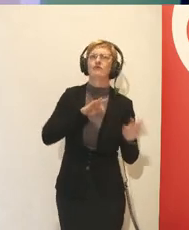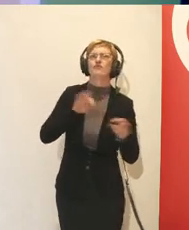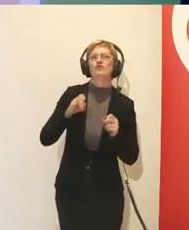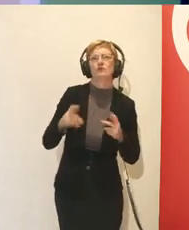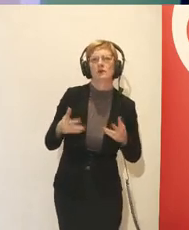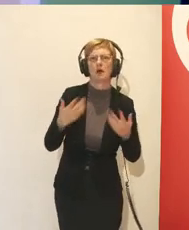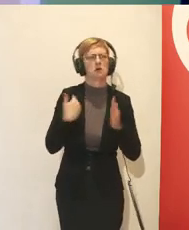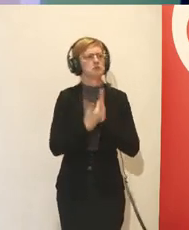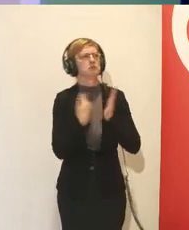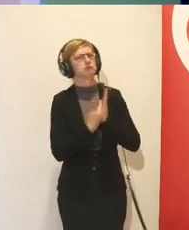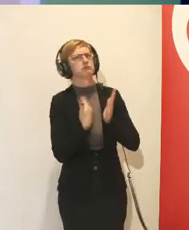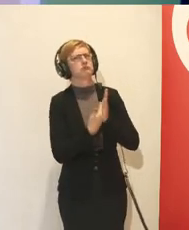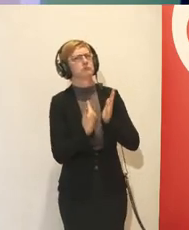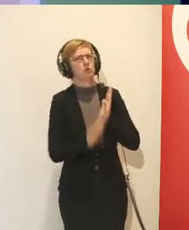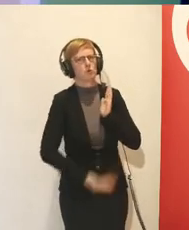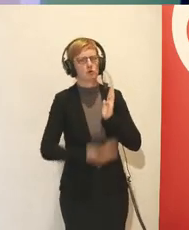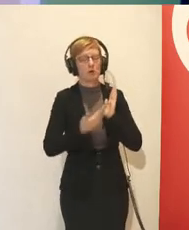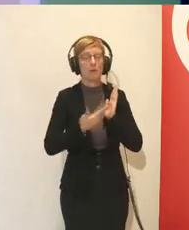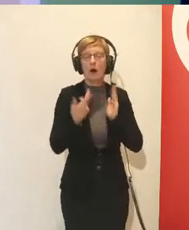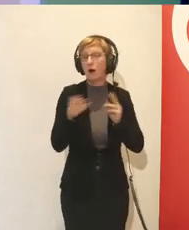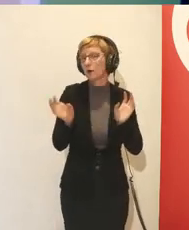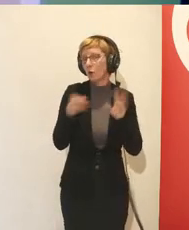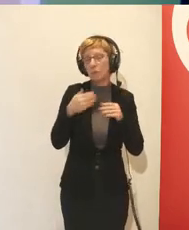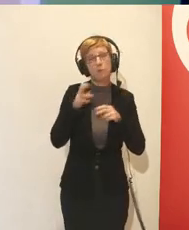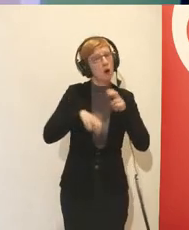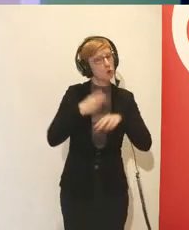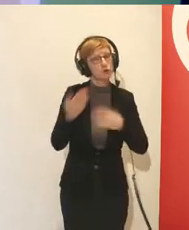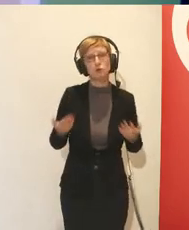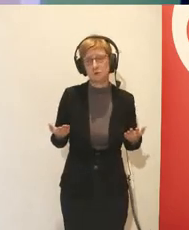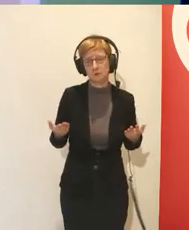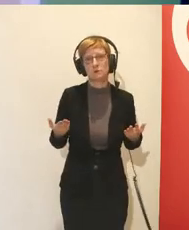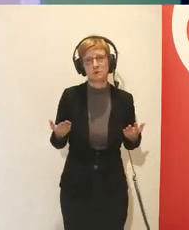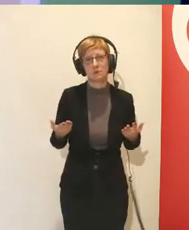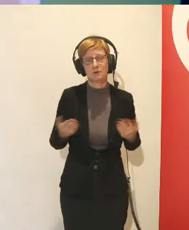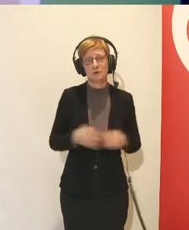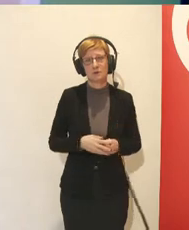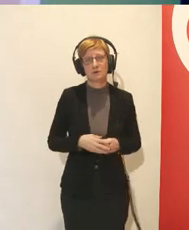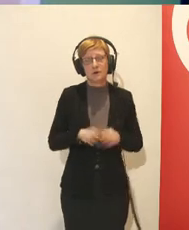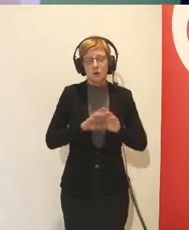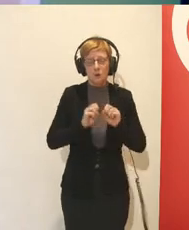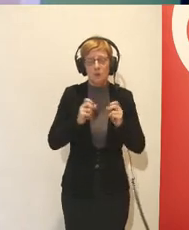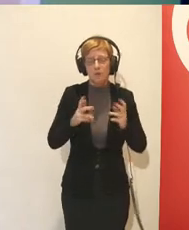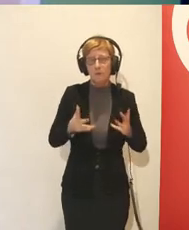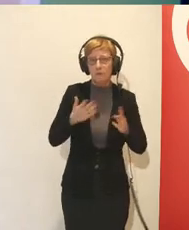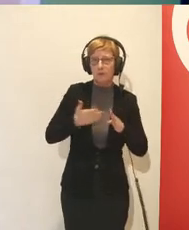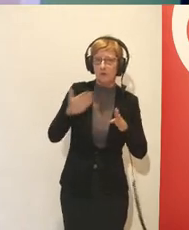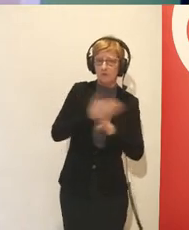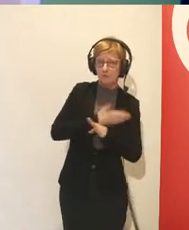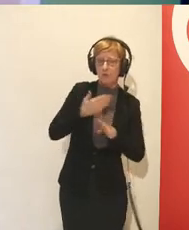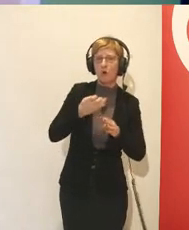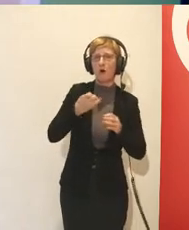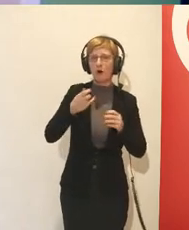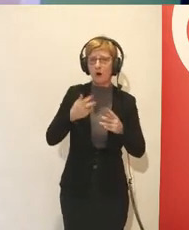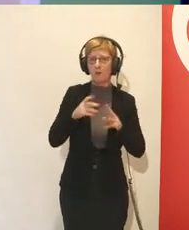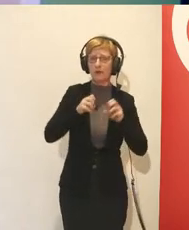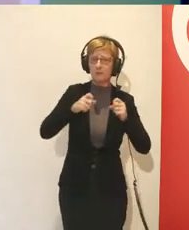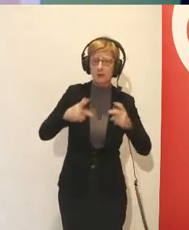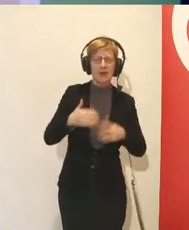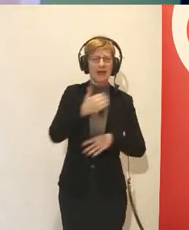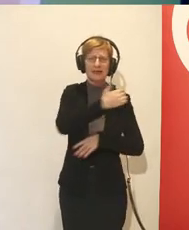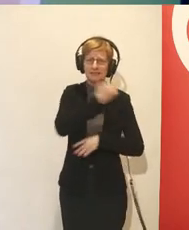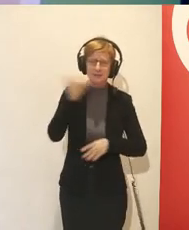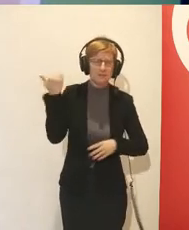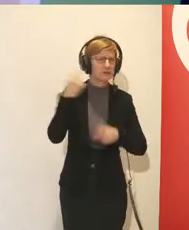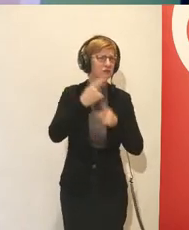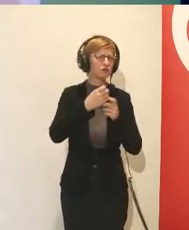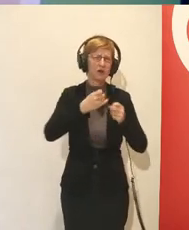und das nutzen gruppen das war auch schon vor dem handeln wie sie dass terroristische gruppen extremistischer gruppen genau diese